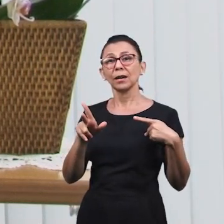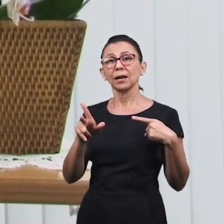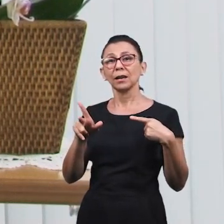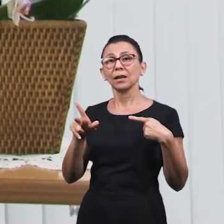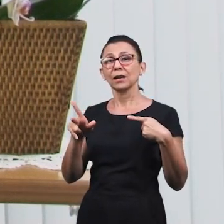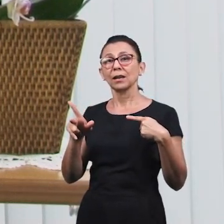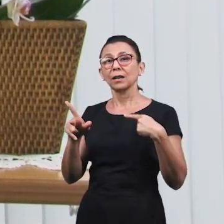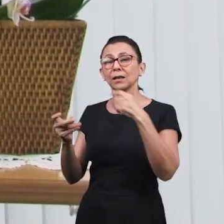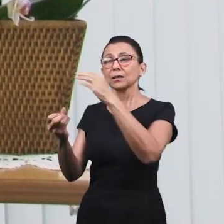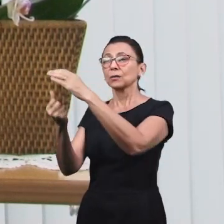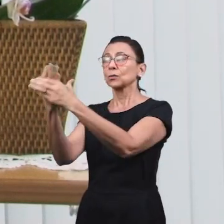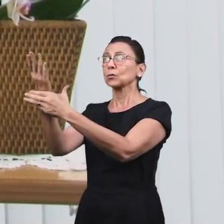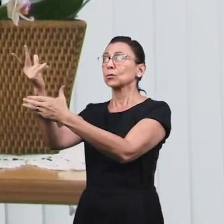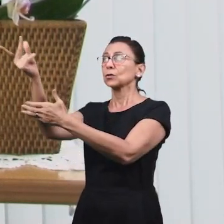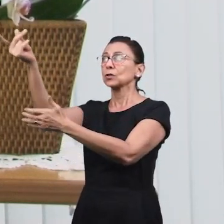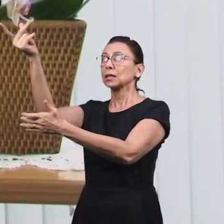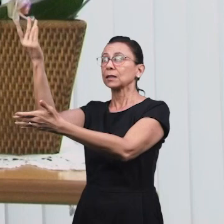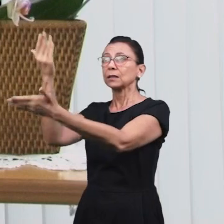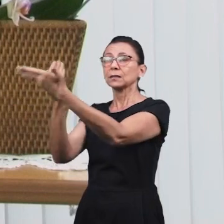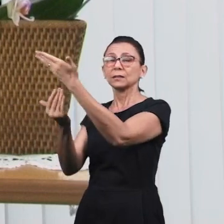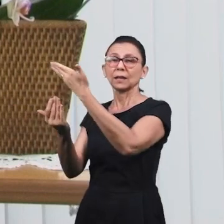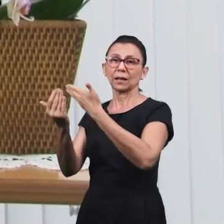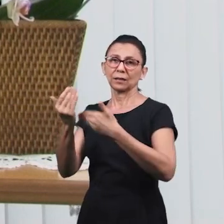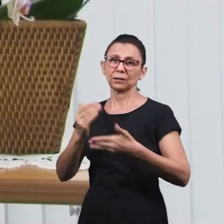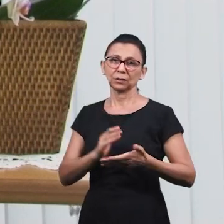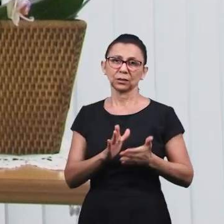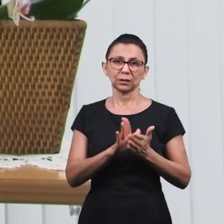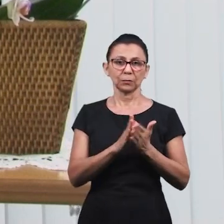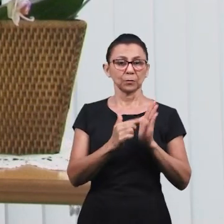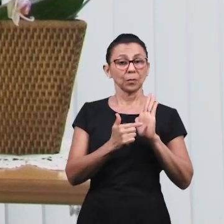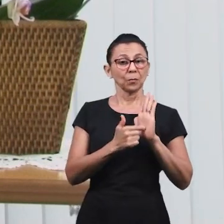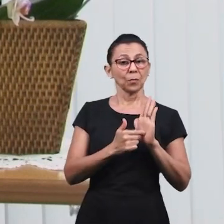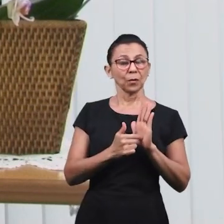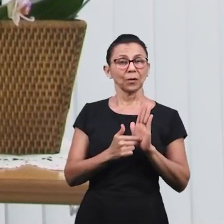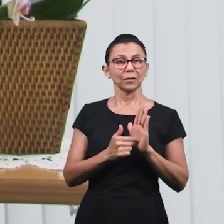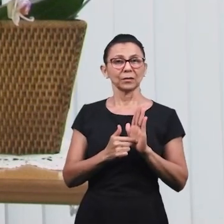car vient de l'éternité du Seigneur pour nous.